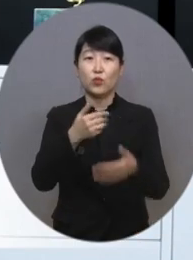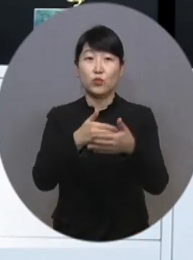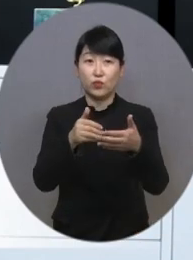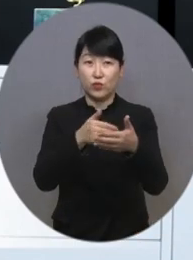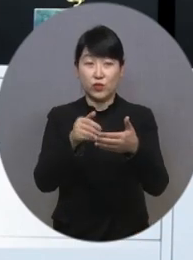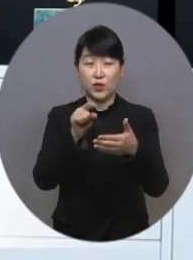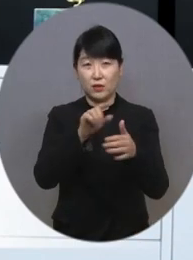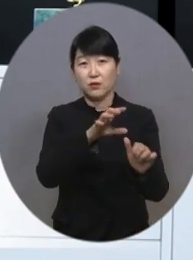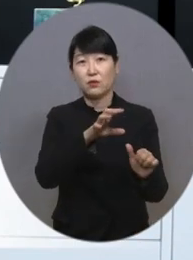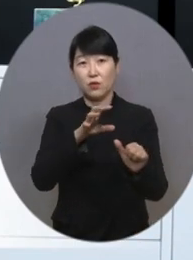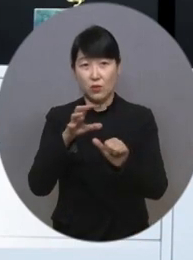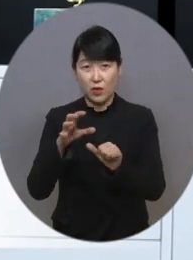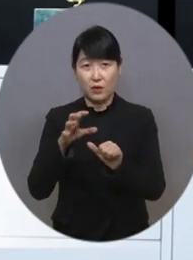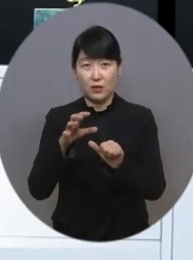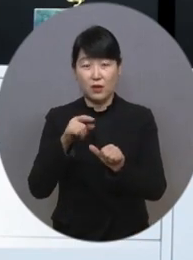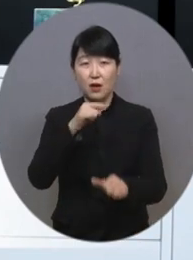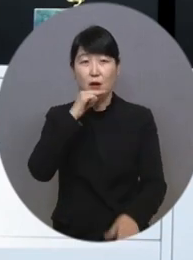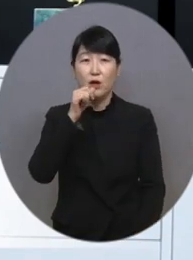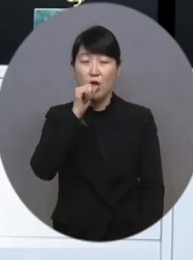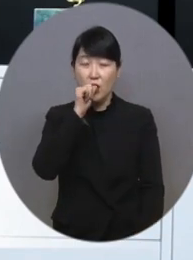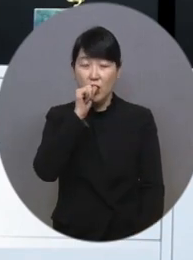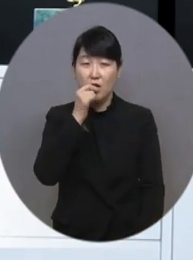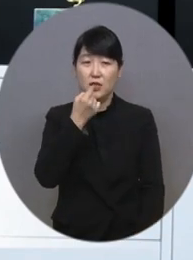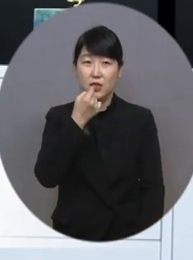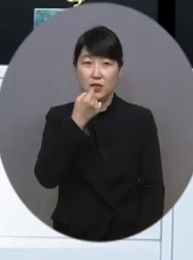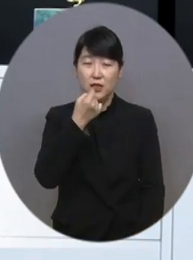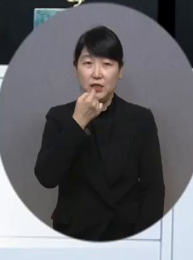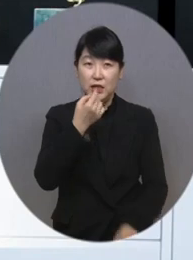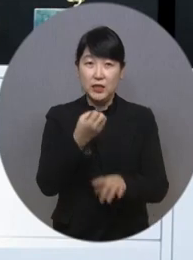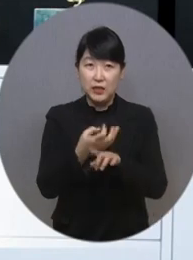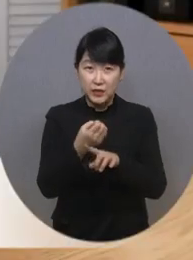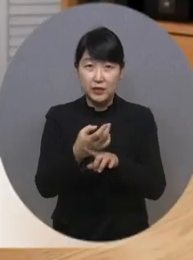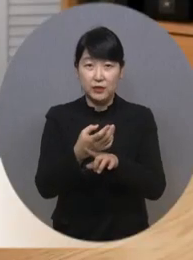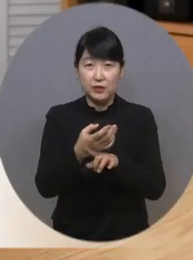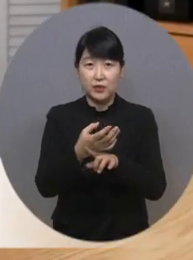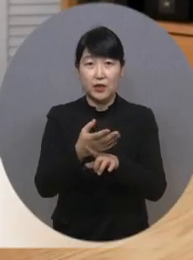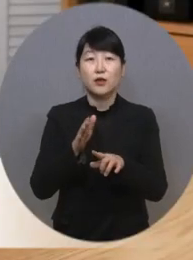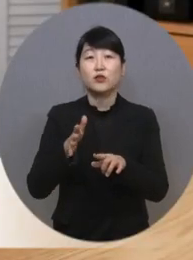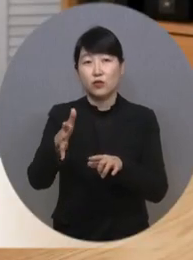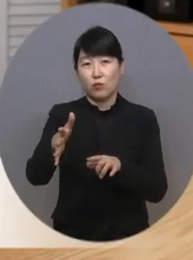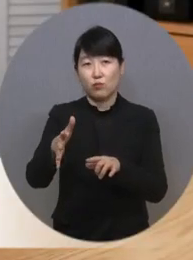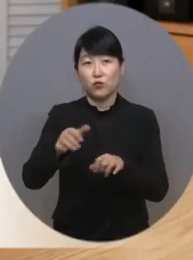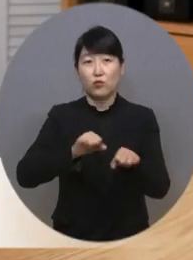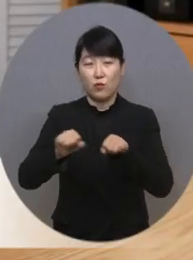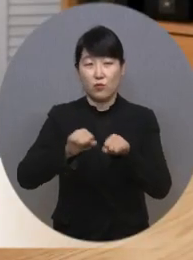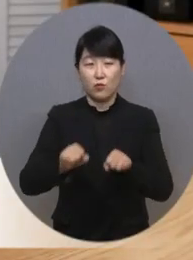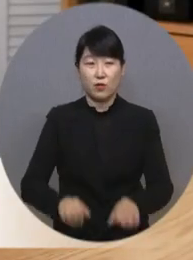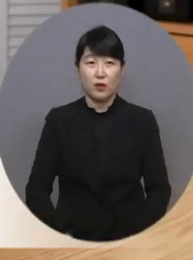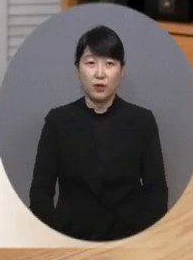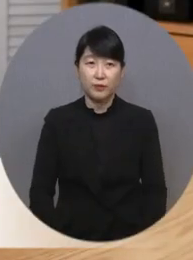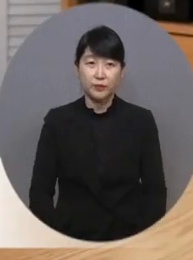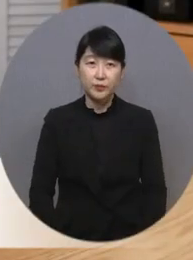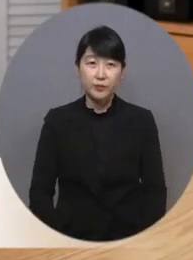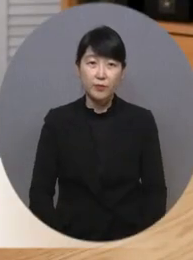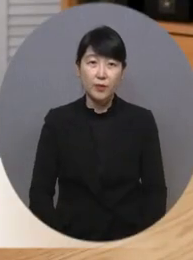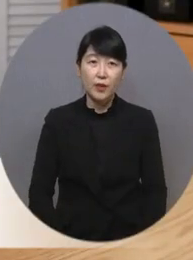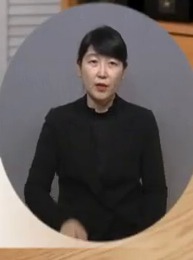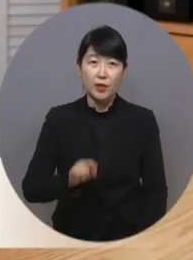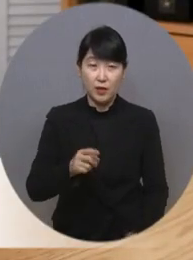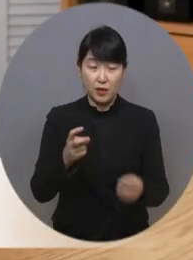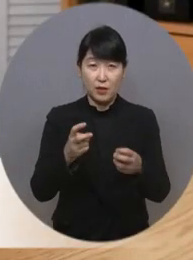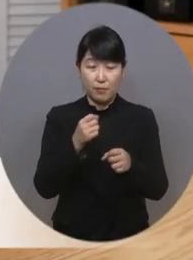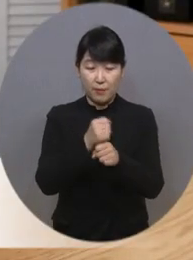당초 문양을 사용하는 동, 기물 작업을 주로 많이 하고 있습니다. 칠보공예는 금이나 은, 동